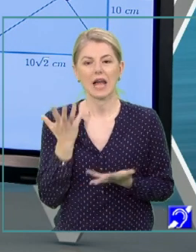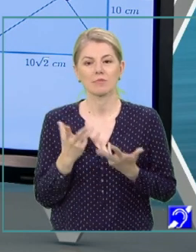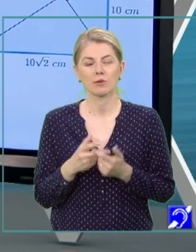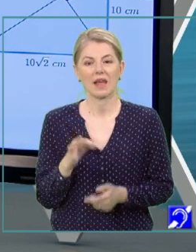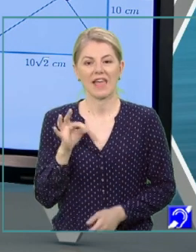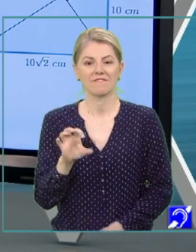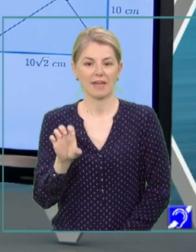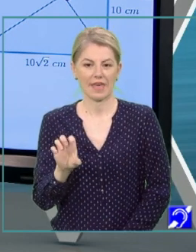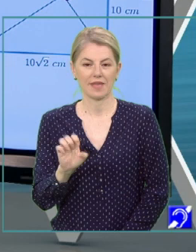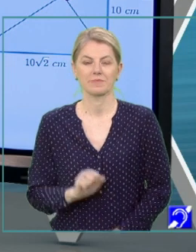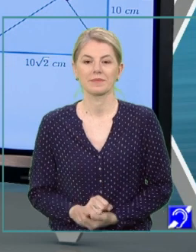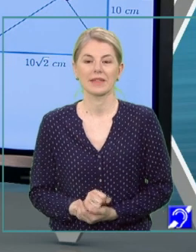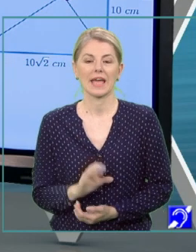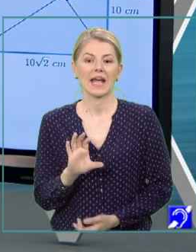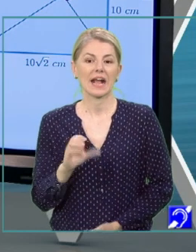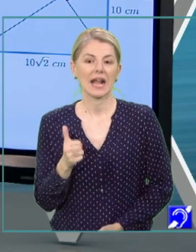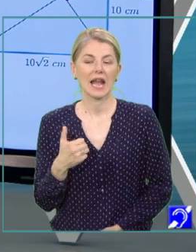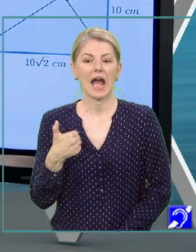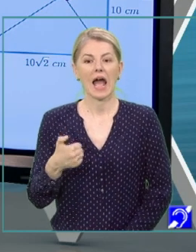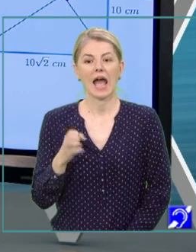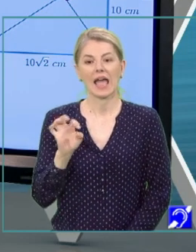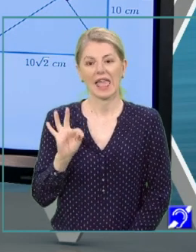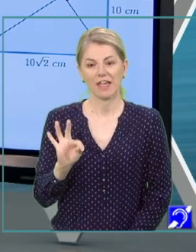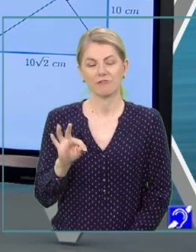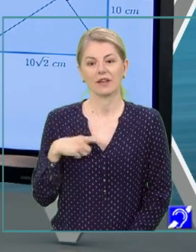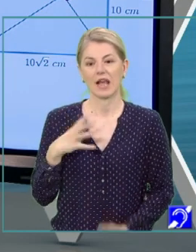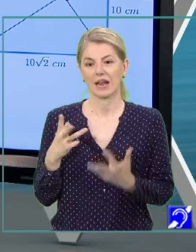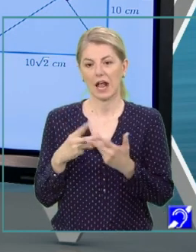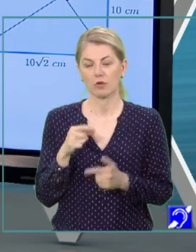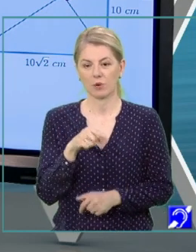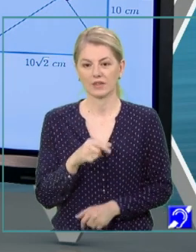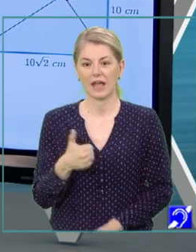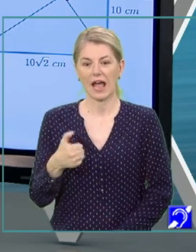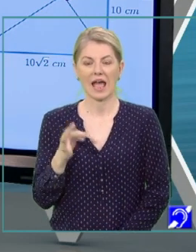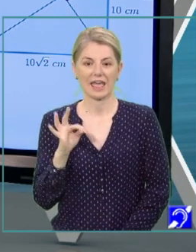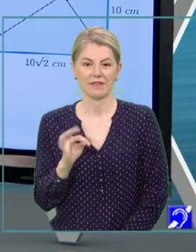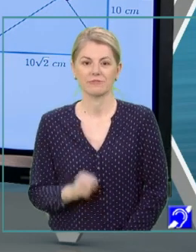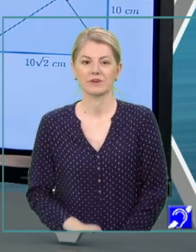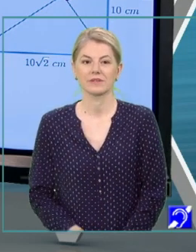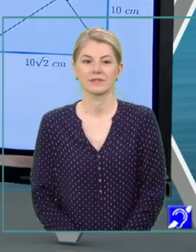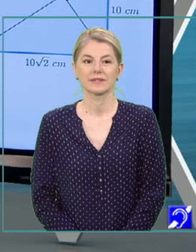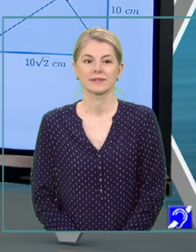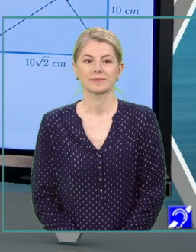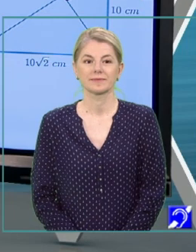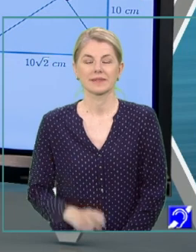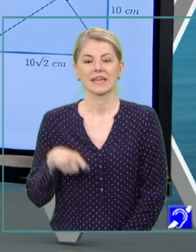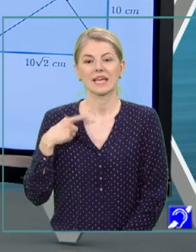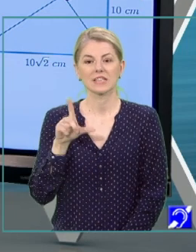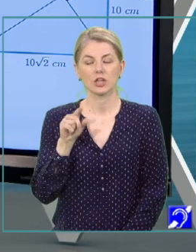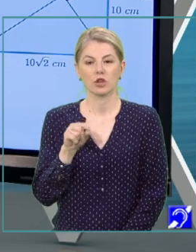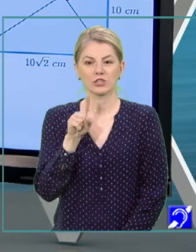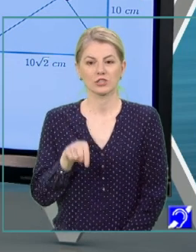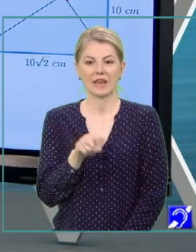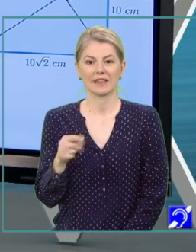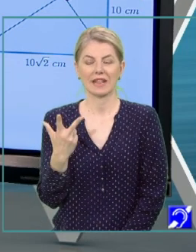pe FE că AF, care iată-l calculat aici pe AF, AF este 20 radical